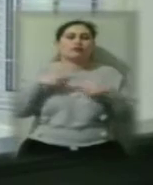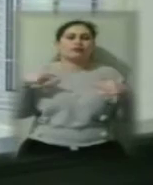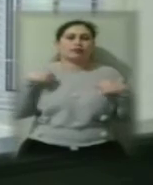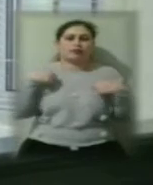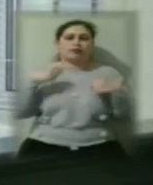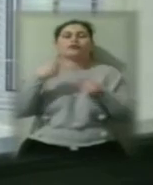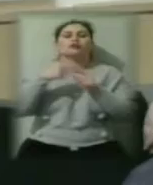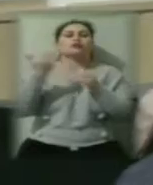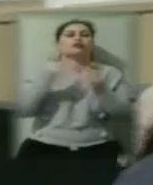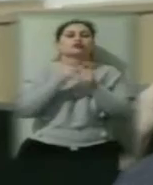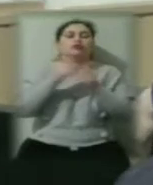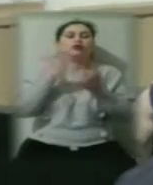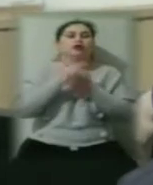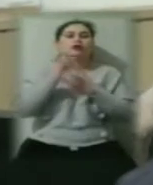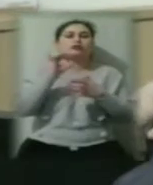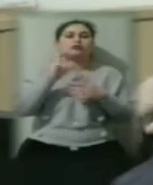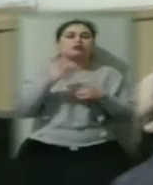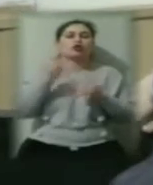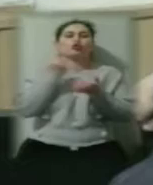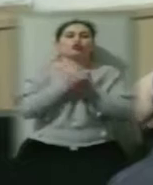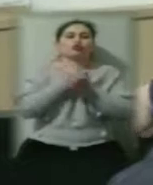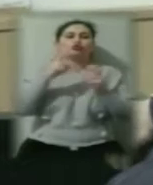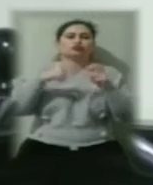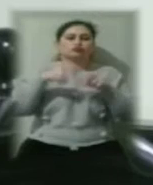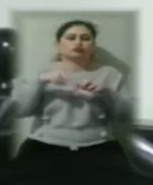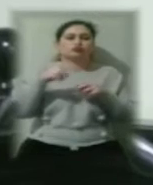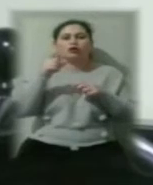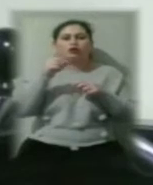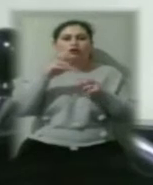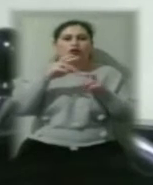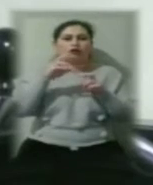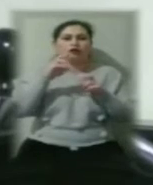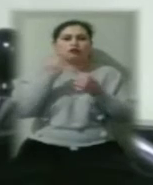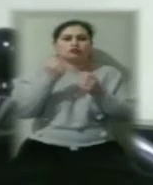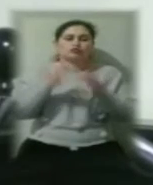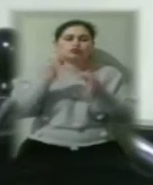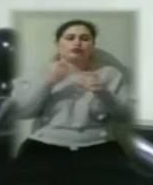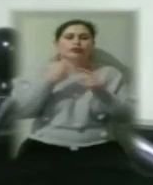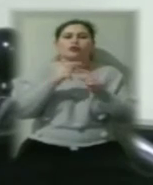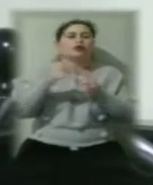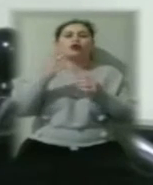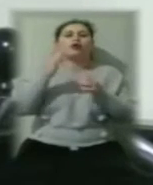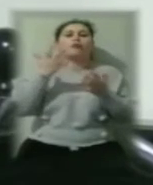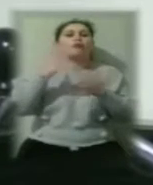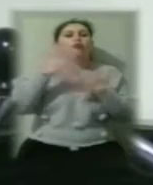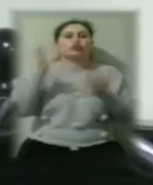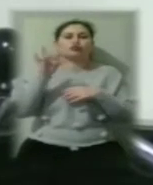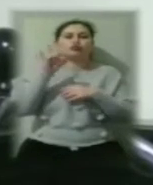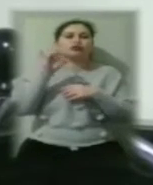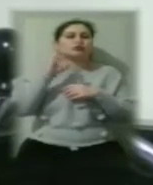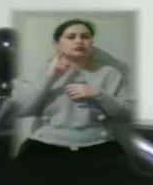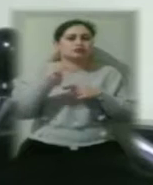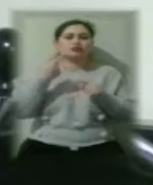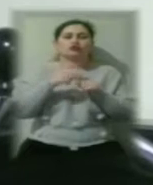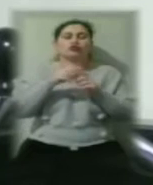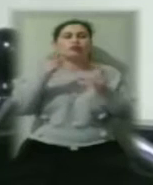є ризики під час досудового розслідування. Суд, врахувавши наявність цього ризику, це вплив на свідків або інших учасників кримінального провадження,